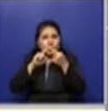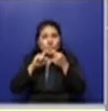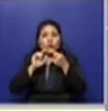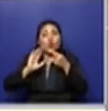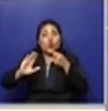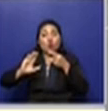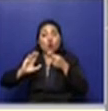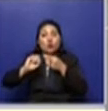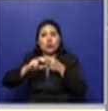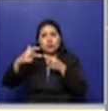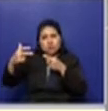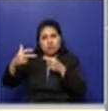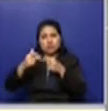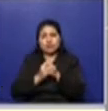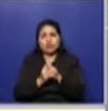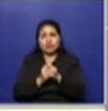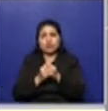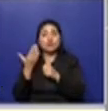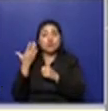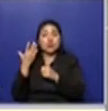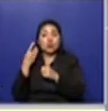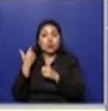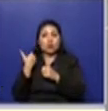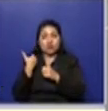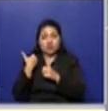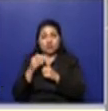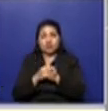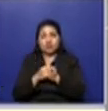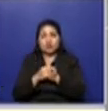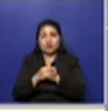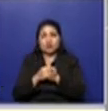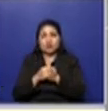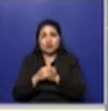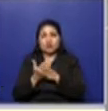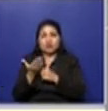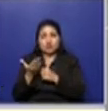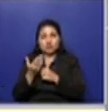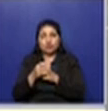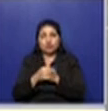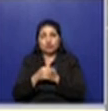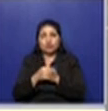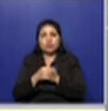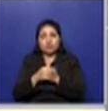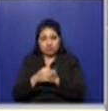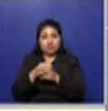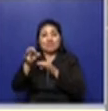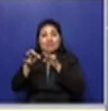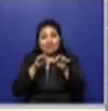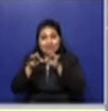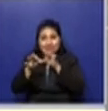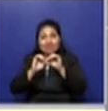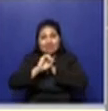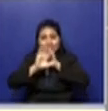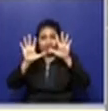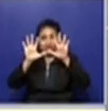ค์กรซึ่งเมื่อสักครู่นี้ท่านดร.จรัญศักดิ์และท่านวิลาสินีก็ได้ชี้แจงอย่างชัดเจ